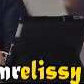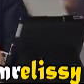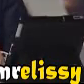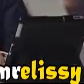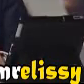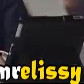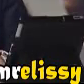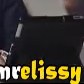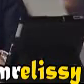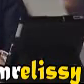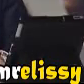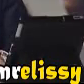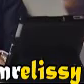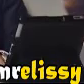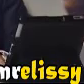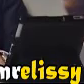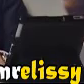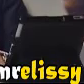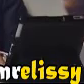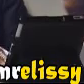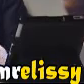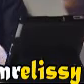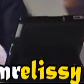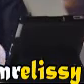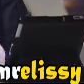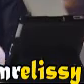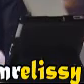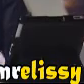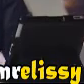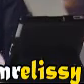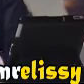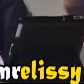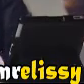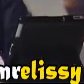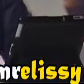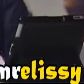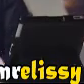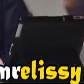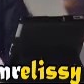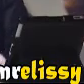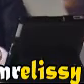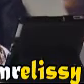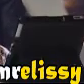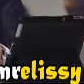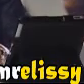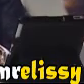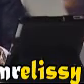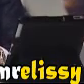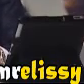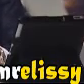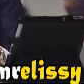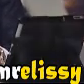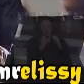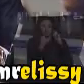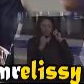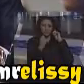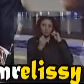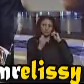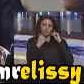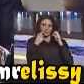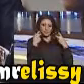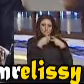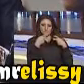وصلنا لفقرة قول شكوتك. عندي شكوى من سكان منطقة كوتسكا في المعادي، بيشتكوا من حرق القمامة في